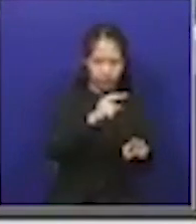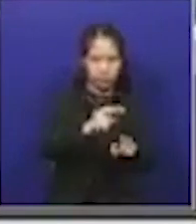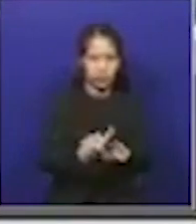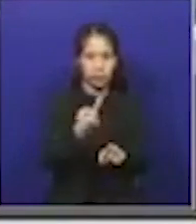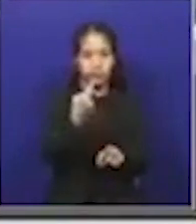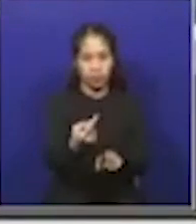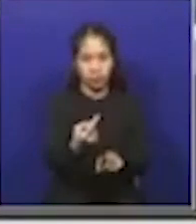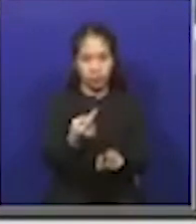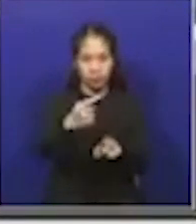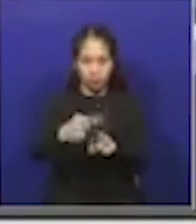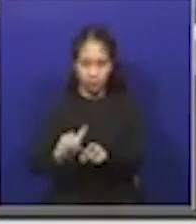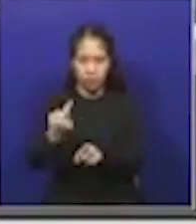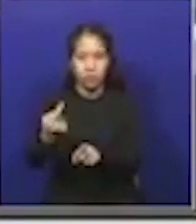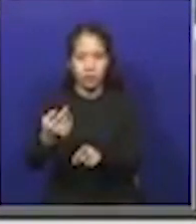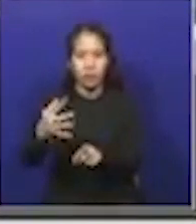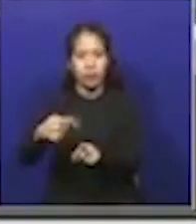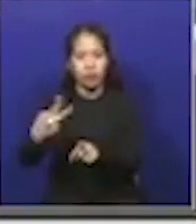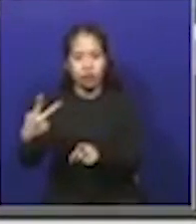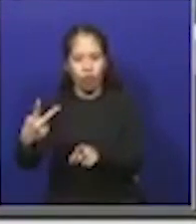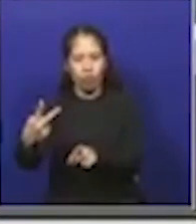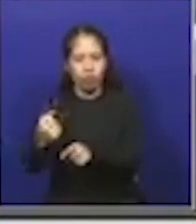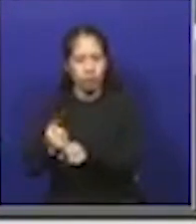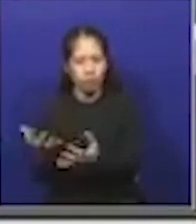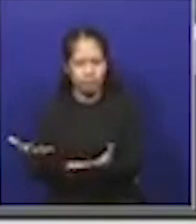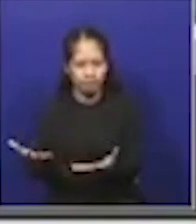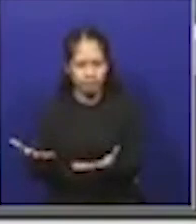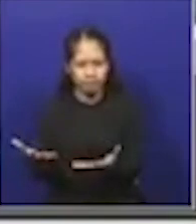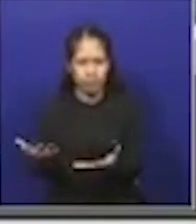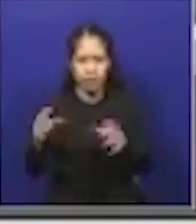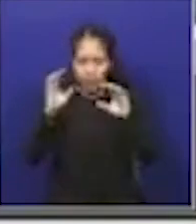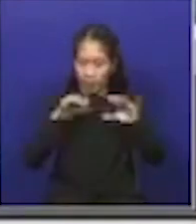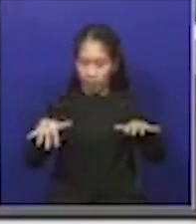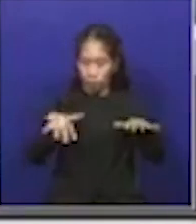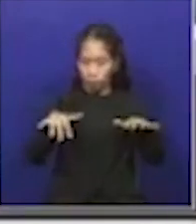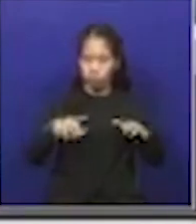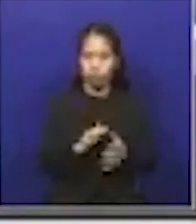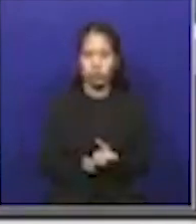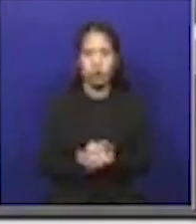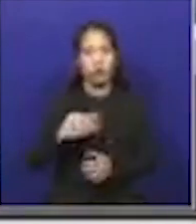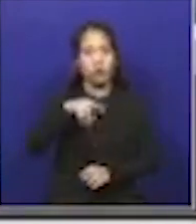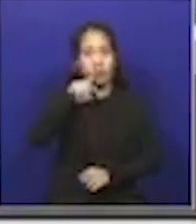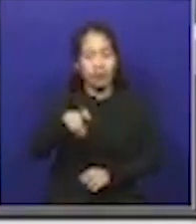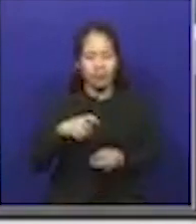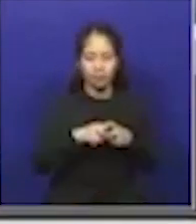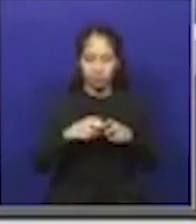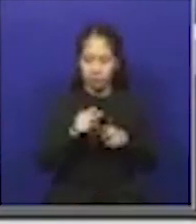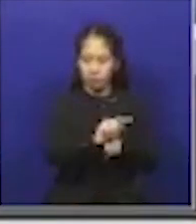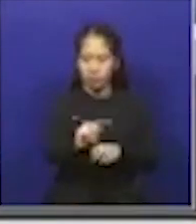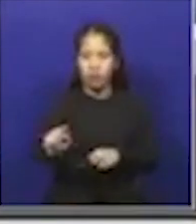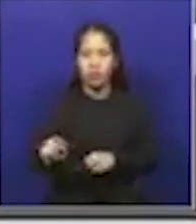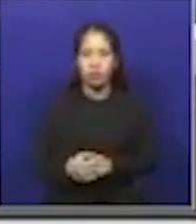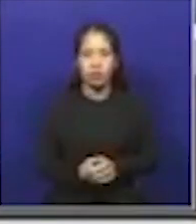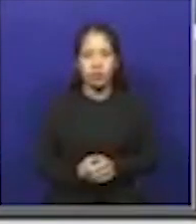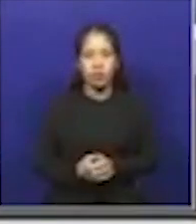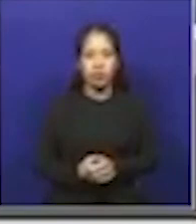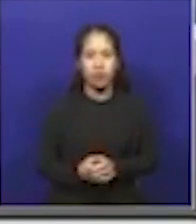ยนะรัฐบาลนิ่งอยู่สถานการณ์เกิดอะไรขึ้นนะเกิด